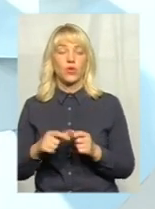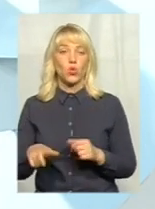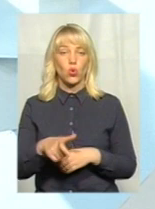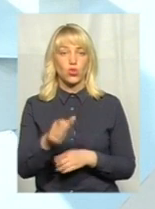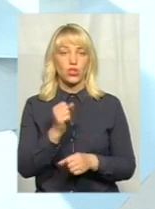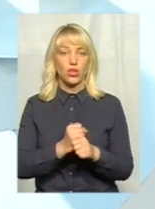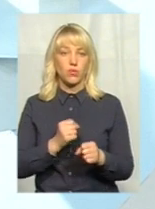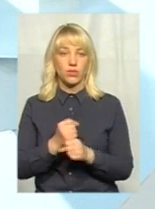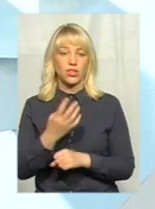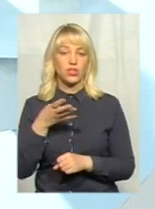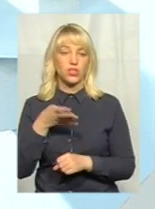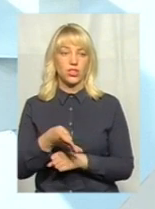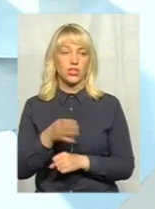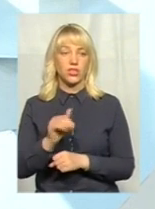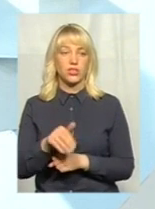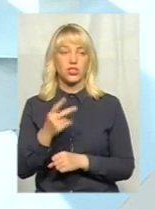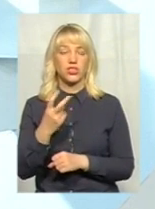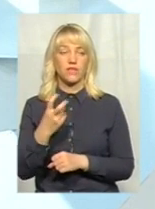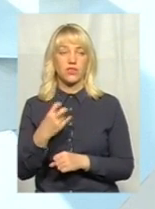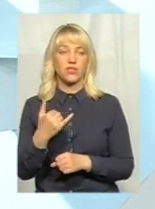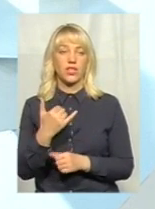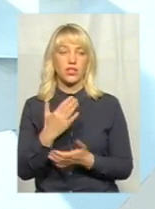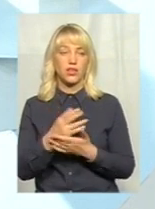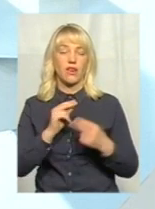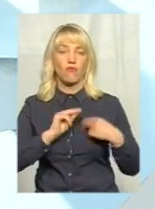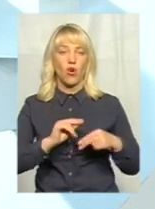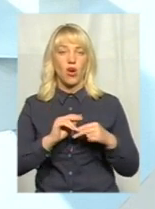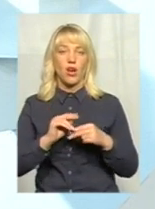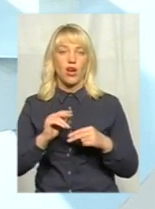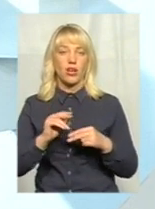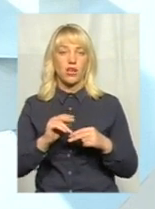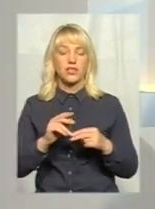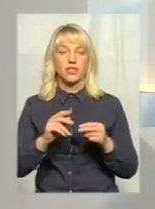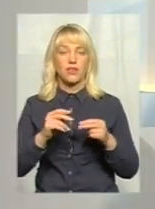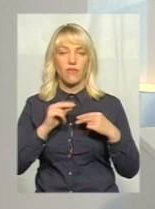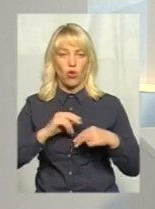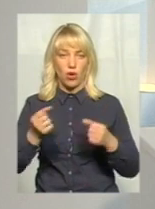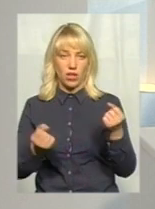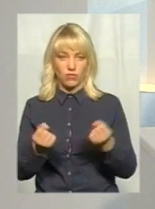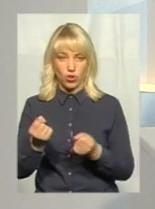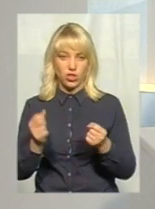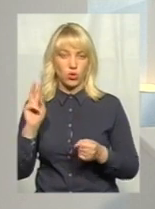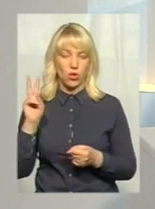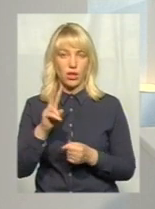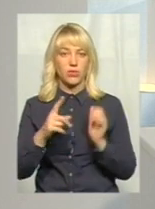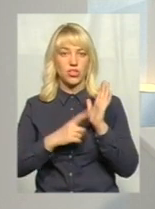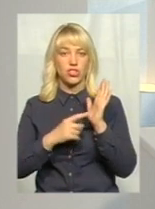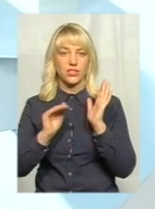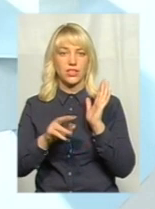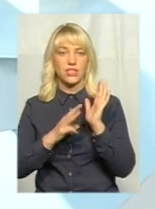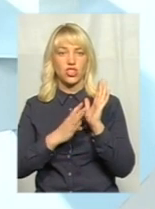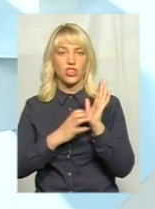4200. Є вакансії, от, там, водій тролейбуса 6900, да, їх у нас на сьогоднішній день